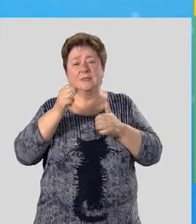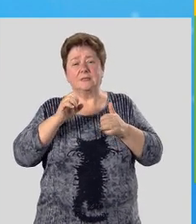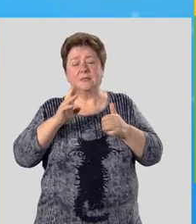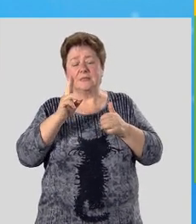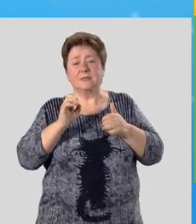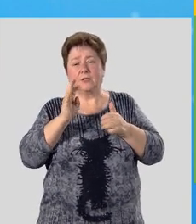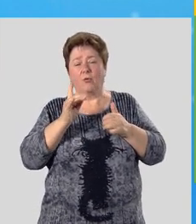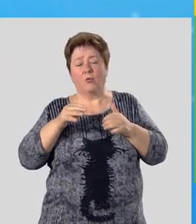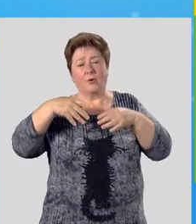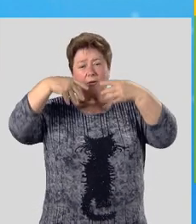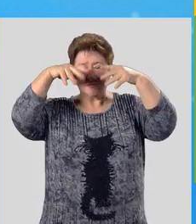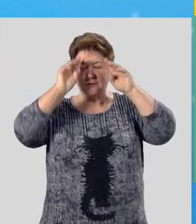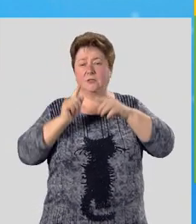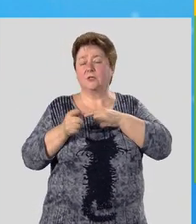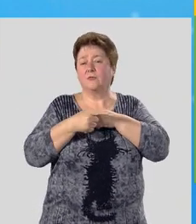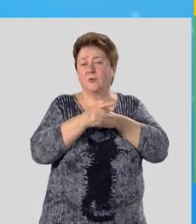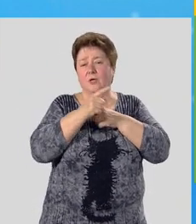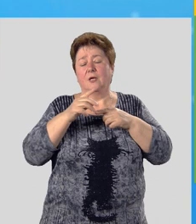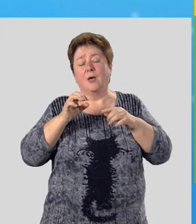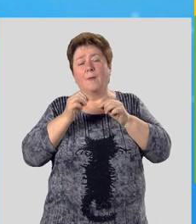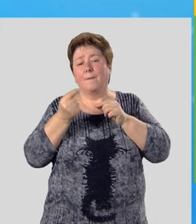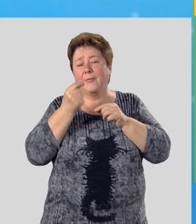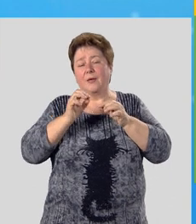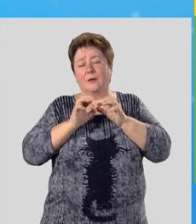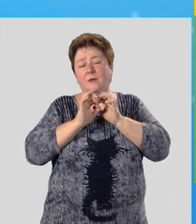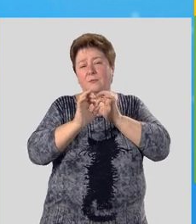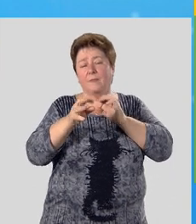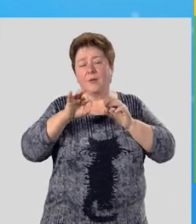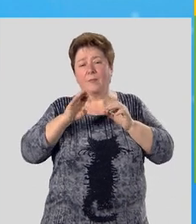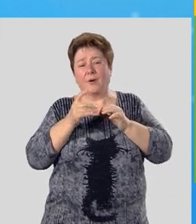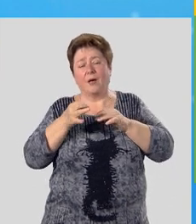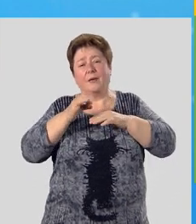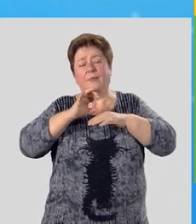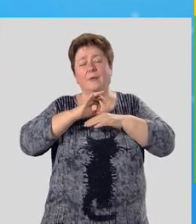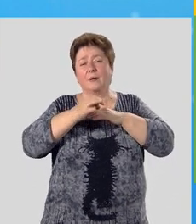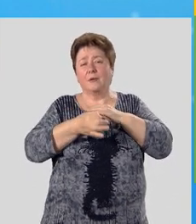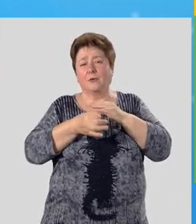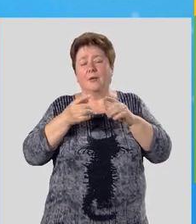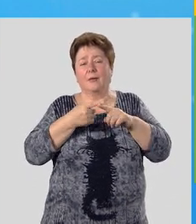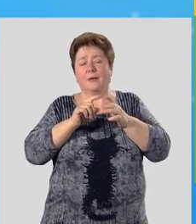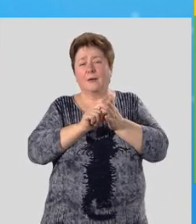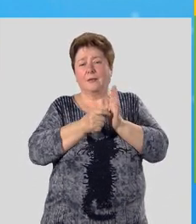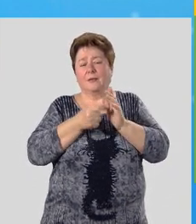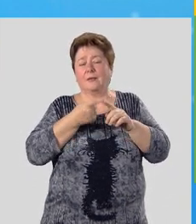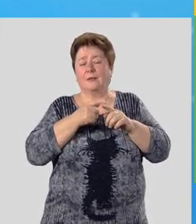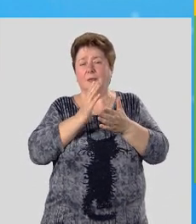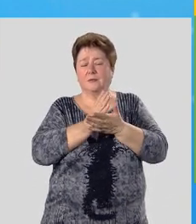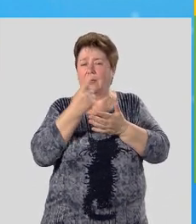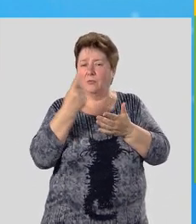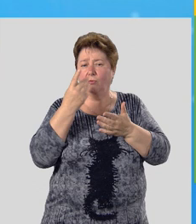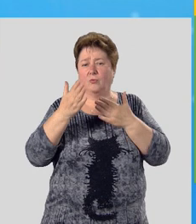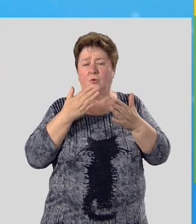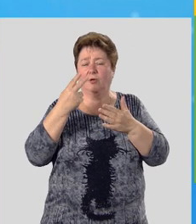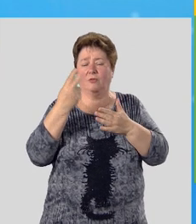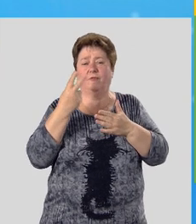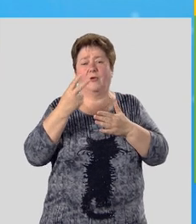центриоли, реснички, жгутики, микротрубочки. Мембранные органоиды клетки могут иметь одну или